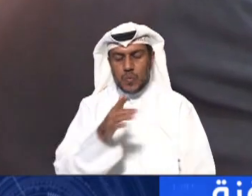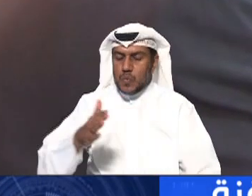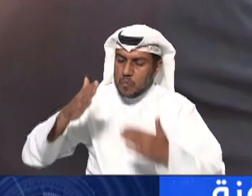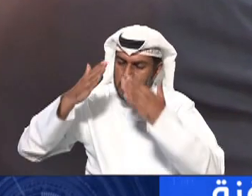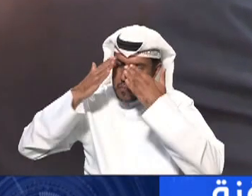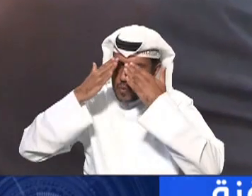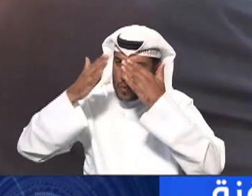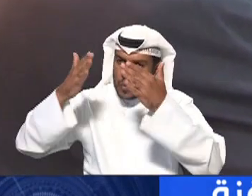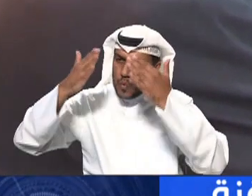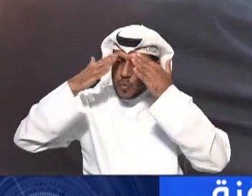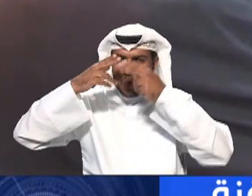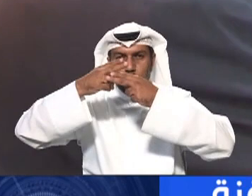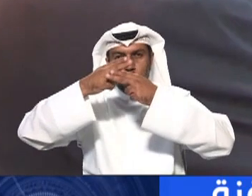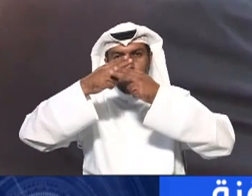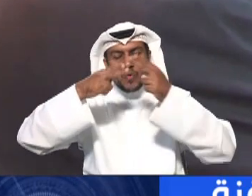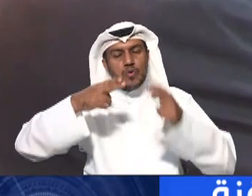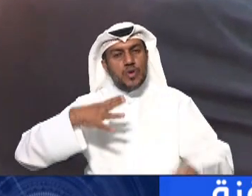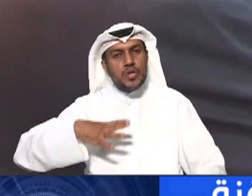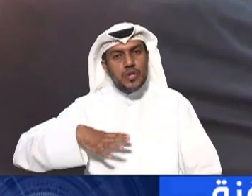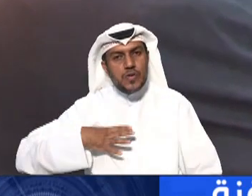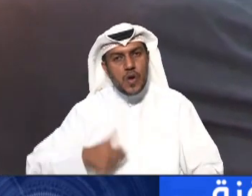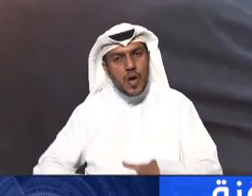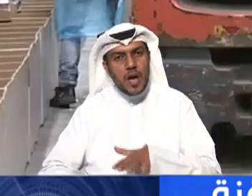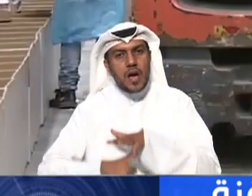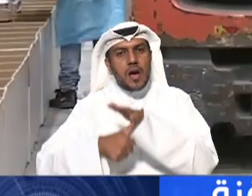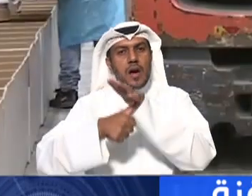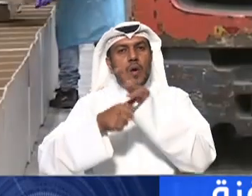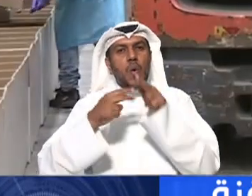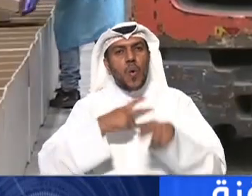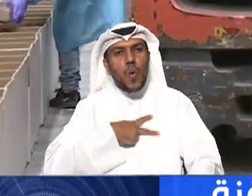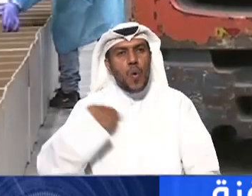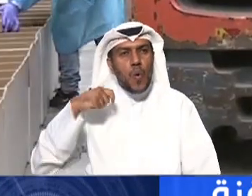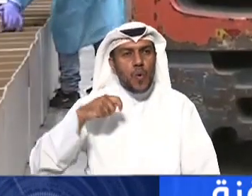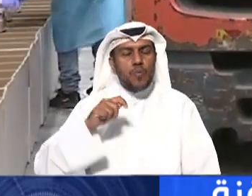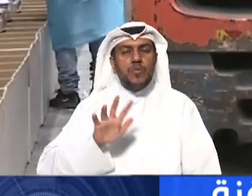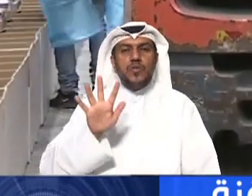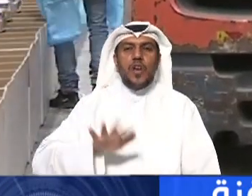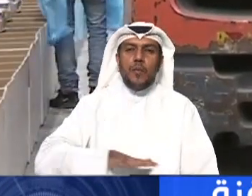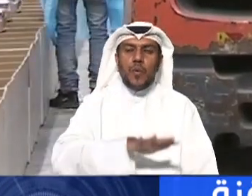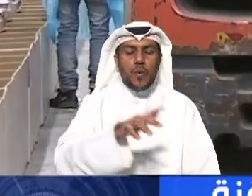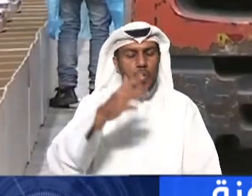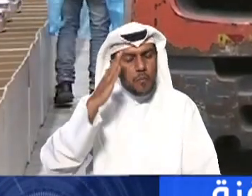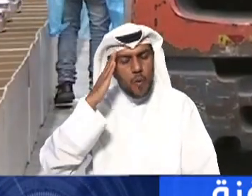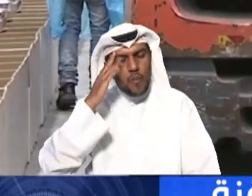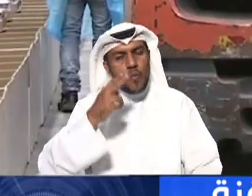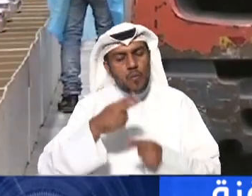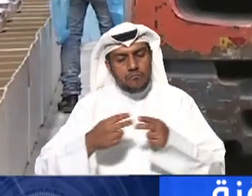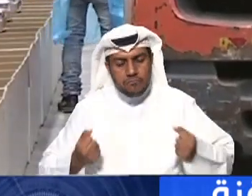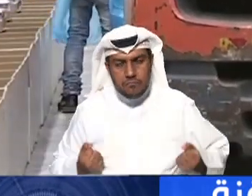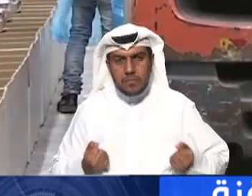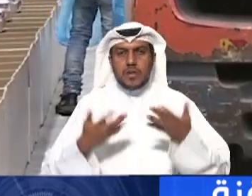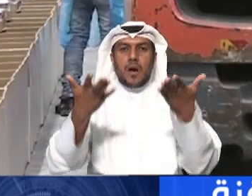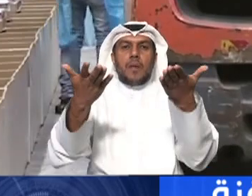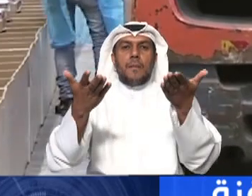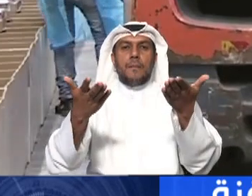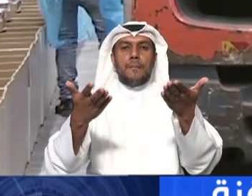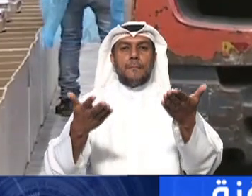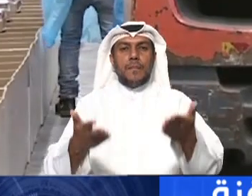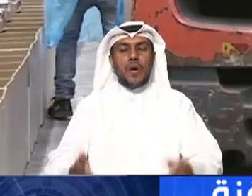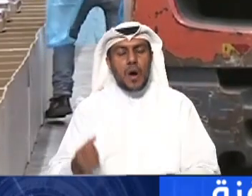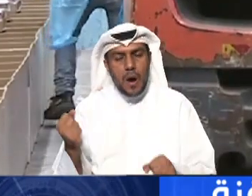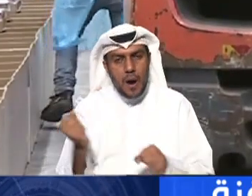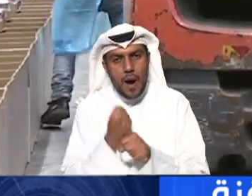لدولة الكويت أميرا وحكومة وشعبا، مشيدة بكرم وأصالة الشعب الكويتي